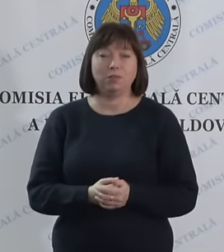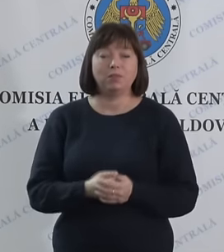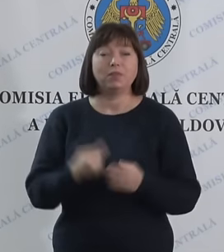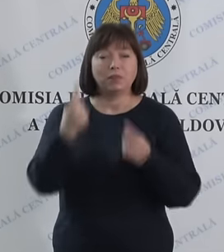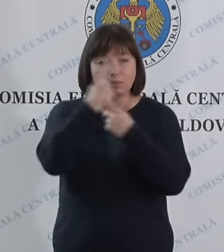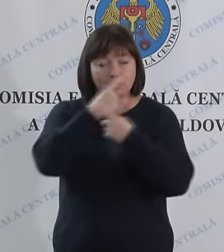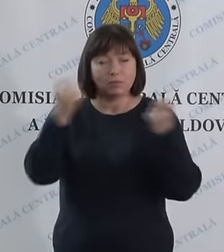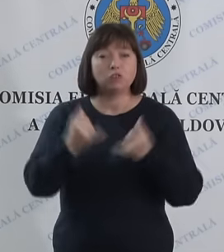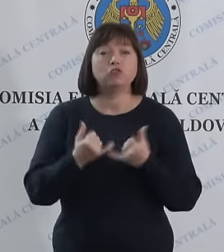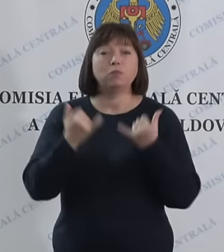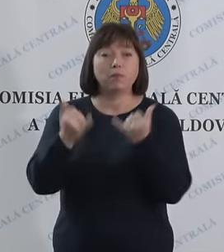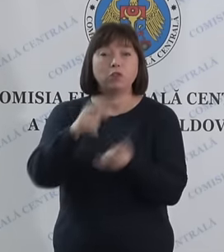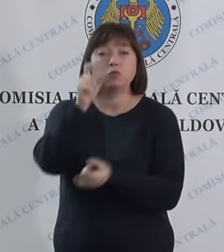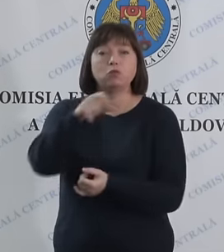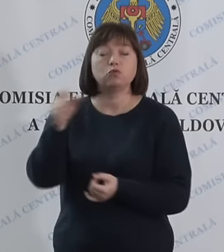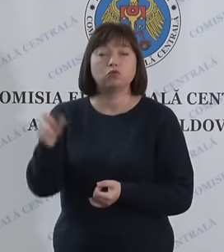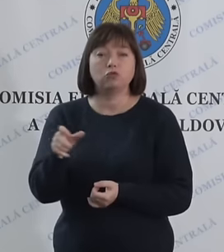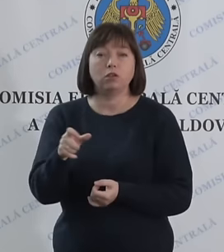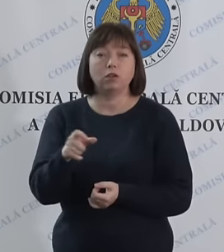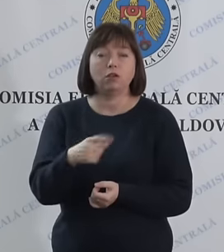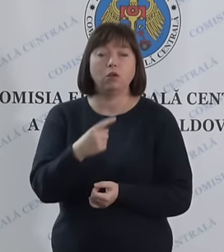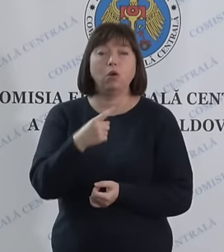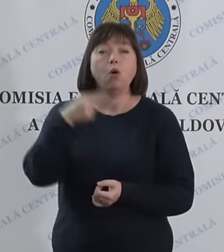Apelul este și pentru cei